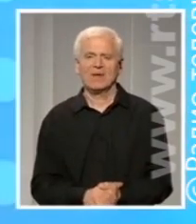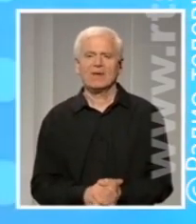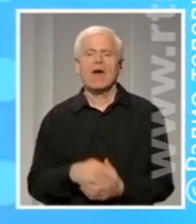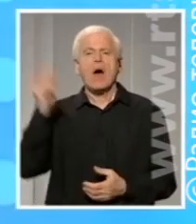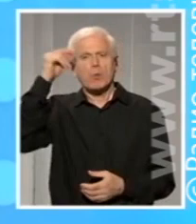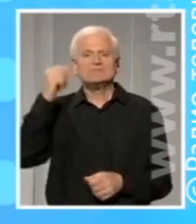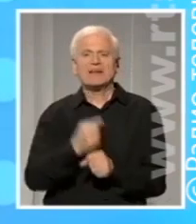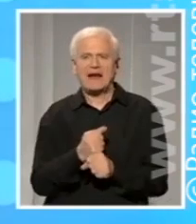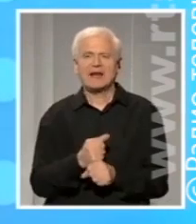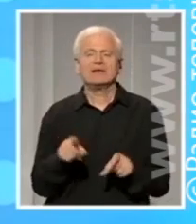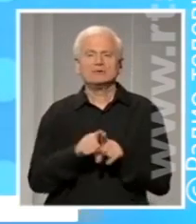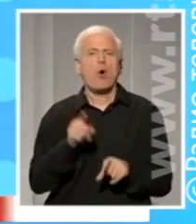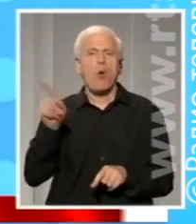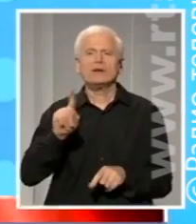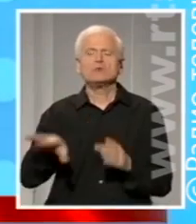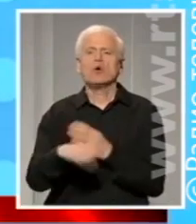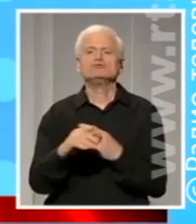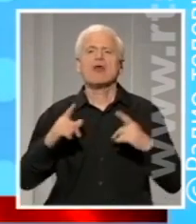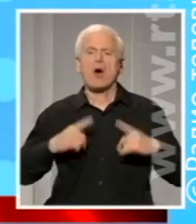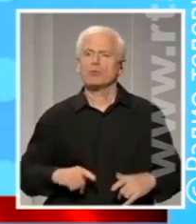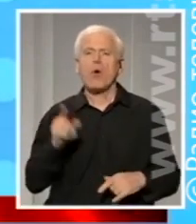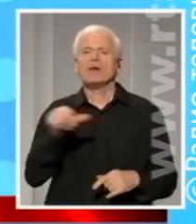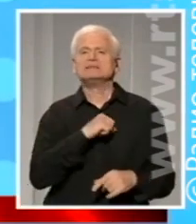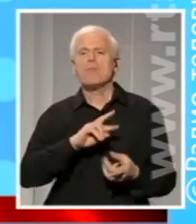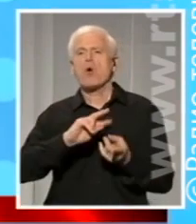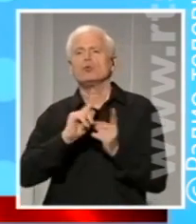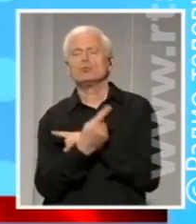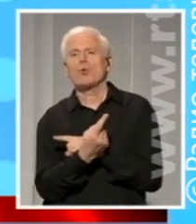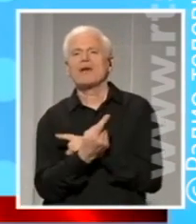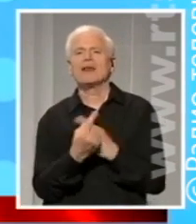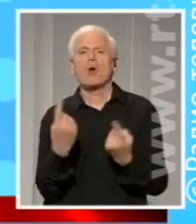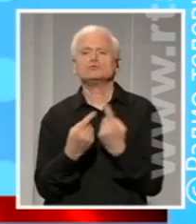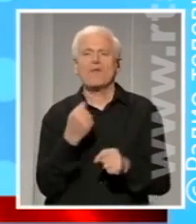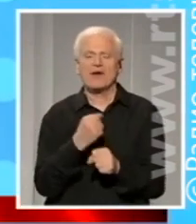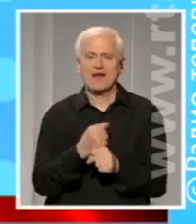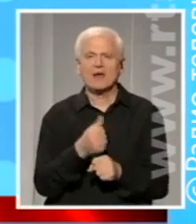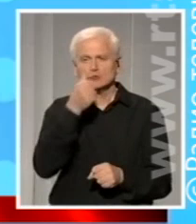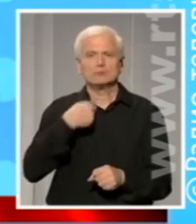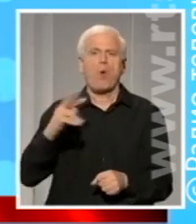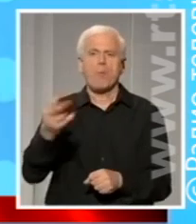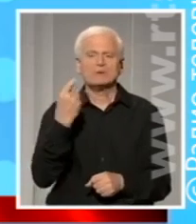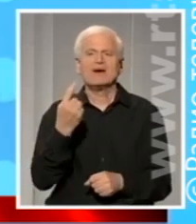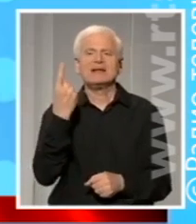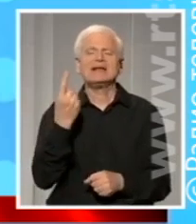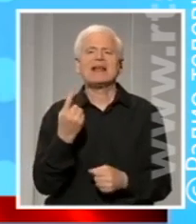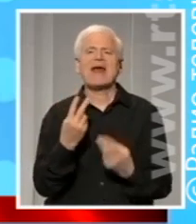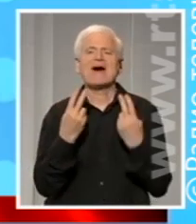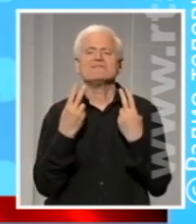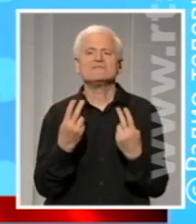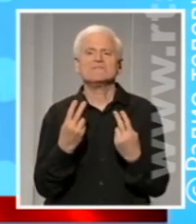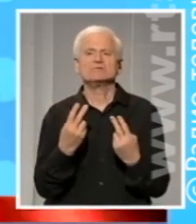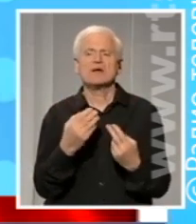radi. Također, znači, oni nisu na raspustu, oni su samo u drugim okolnostima i uslovima. Ovo što smo pozvali, jedan vrlo značajan